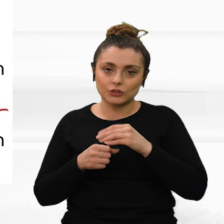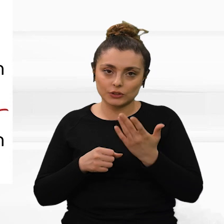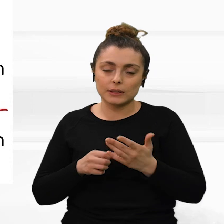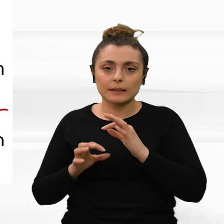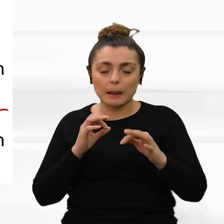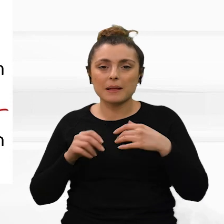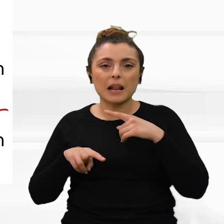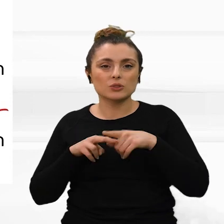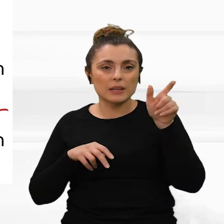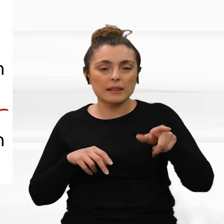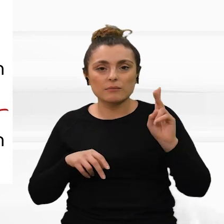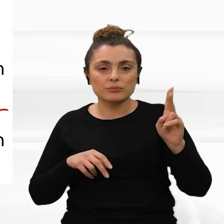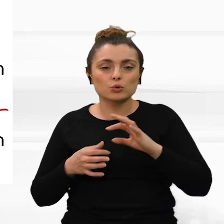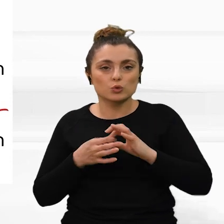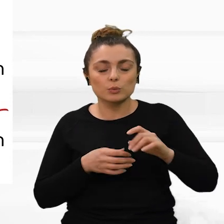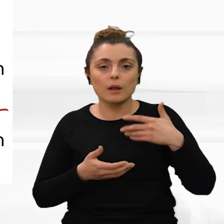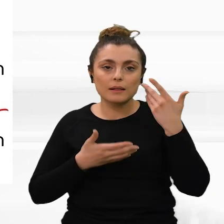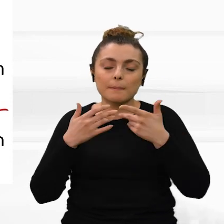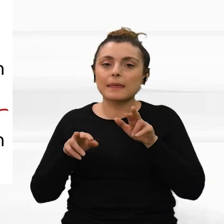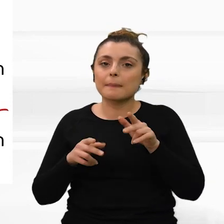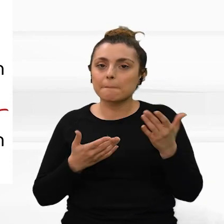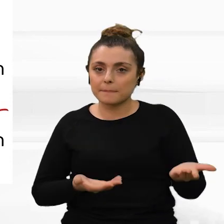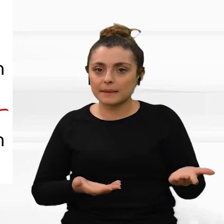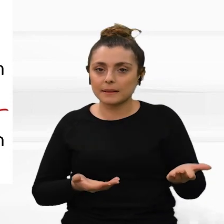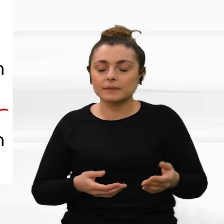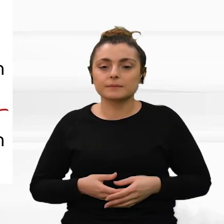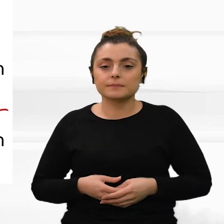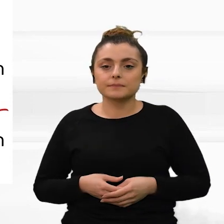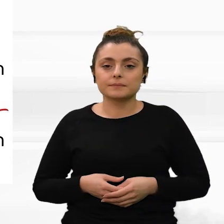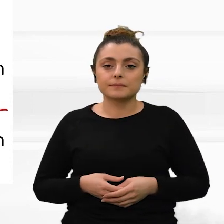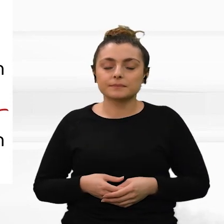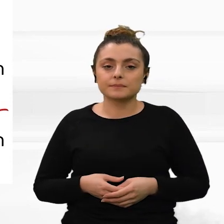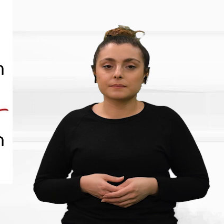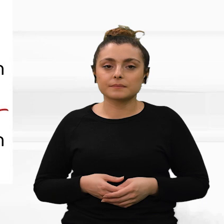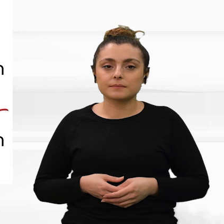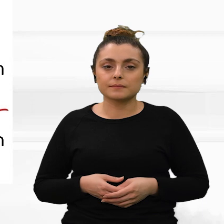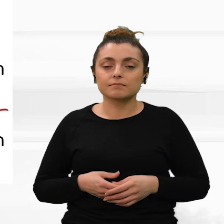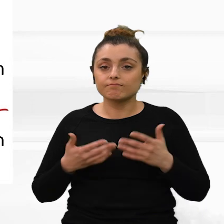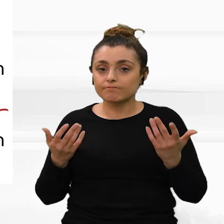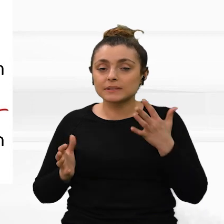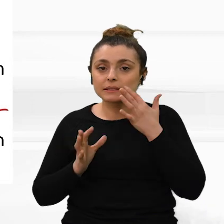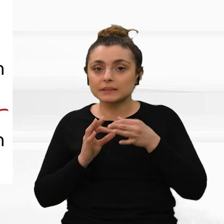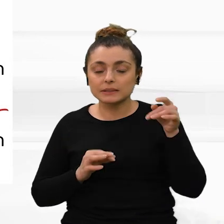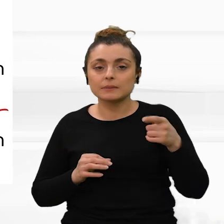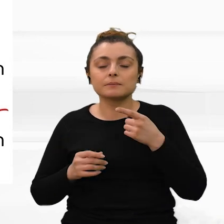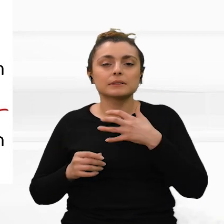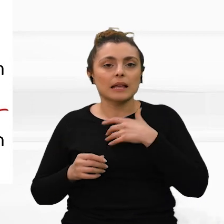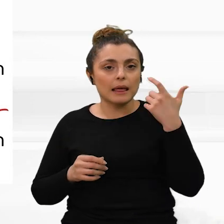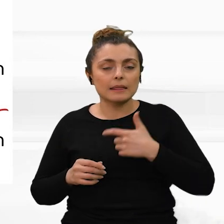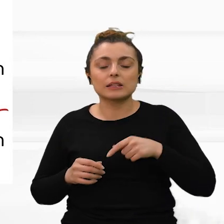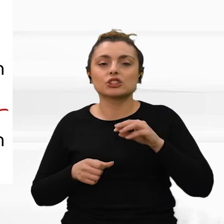seçenektir Tamda aristotelesin parça da vurguladığı gibi işte insanın